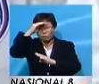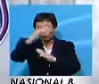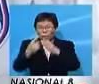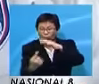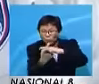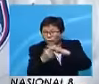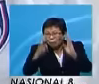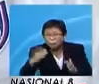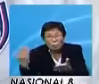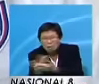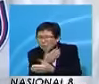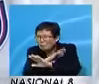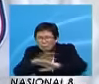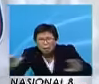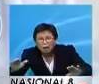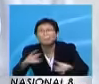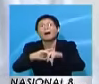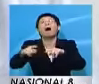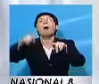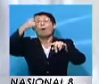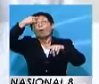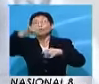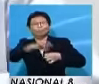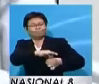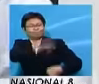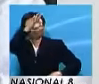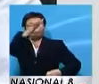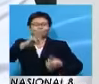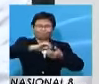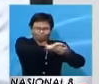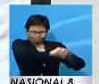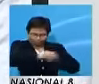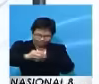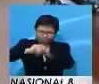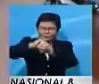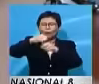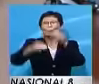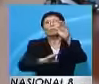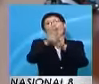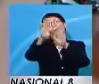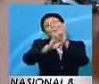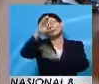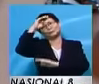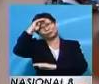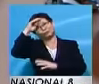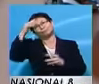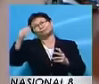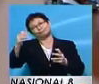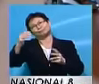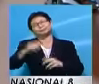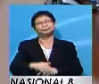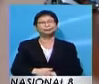bangsa baru di negara ini. Sebaliknya, demi semangat permuafakatan dalam membangunkan Johor.